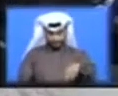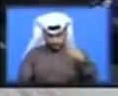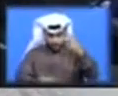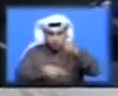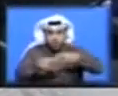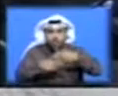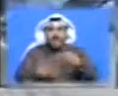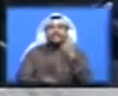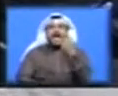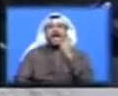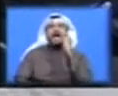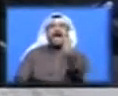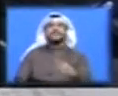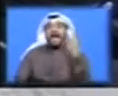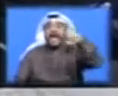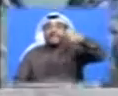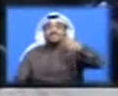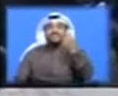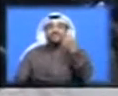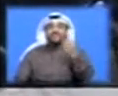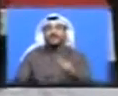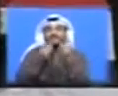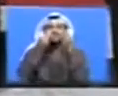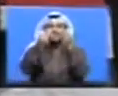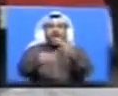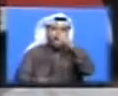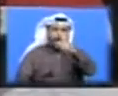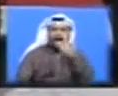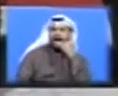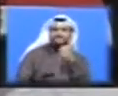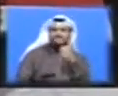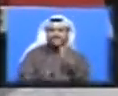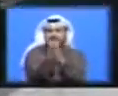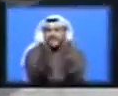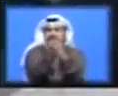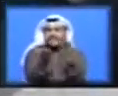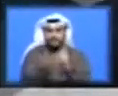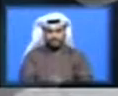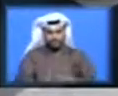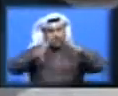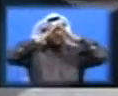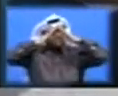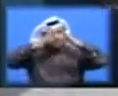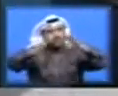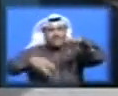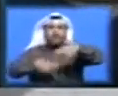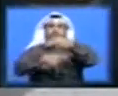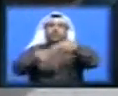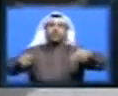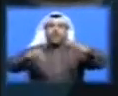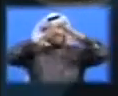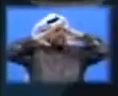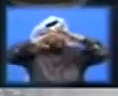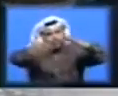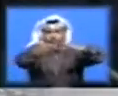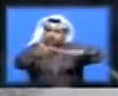قيمة كل جائزة 10,000 جنيه لأفضل 10 كتب أخرى. شكرا لدولة الكويت، شكرا